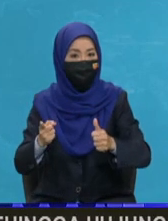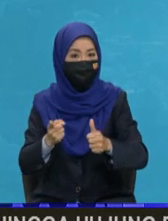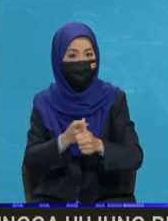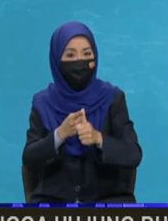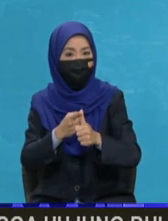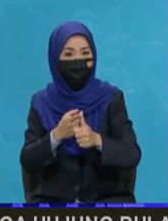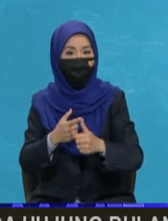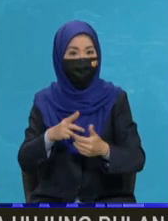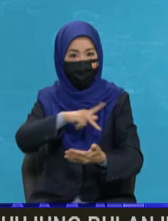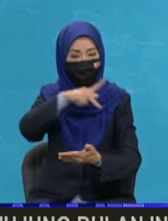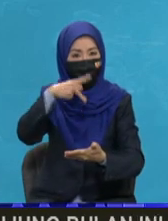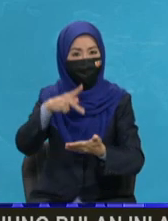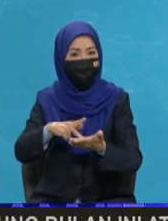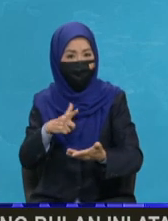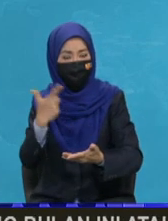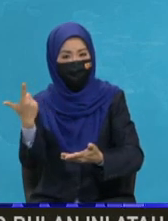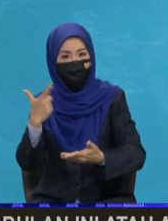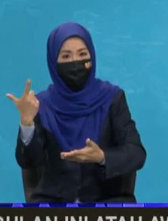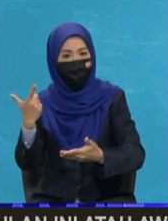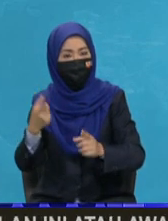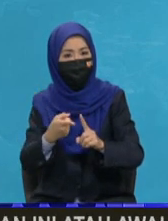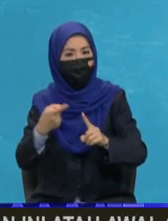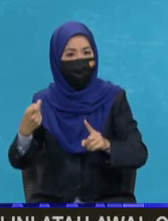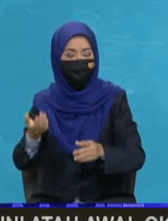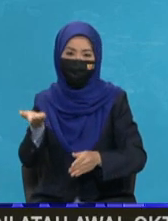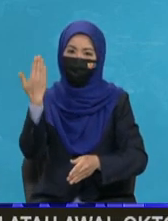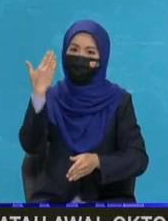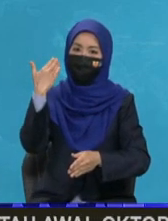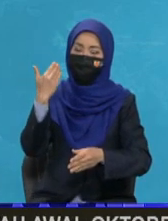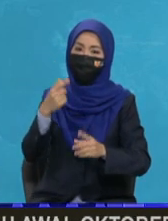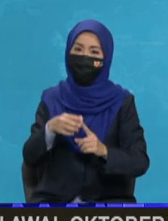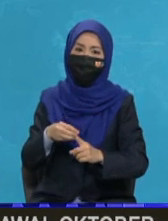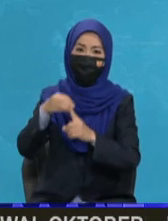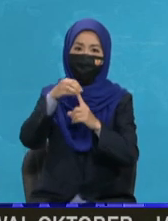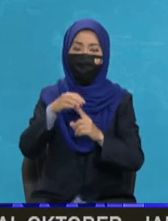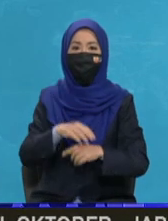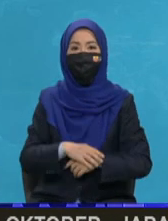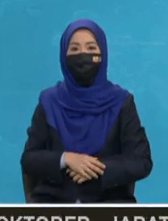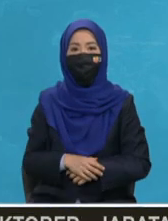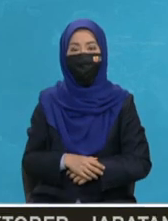tempahan di pusat vaksinasi yang lain daripada yang dipilih sebelum ini